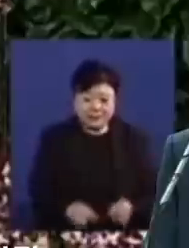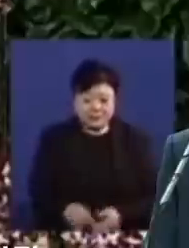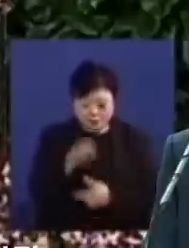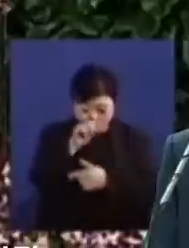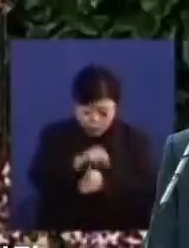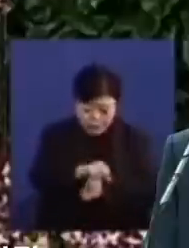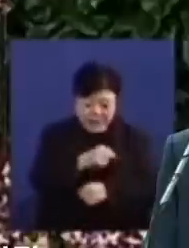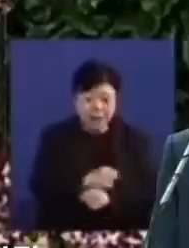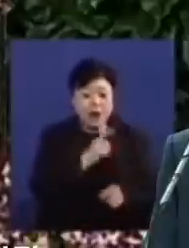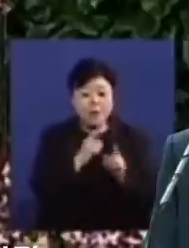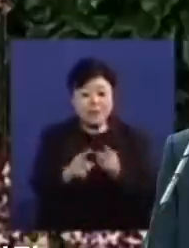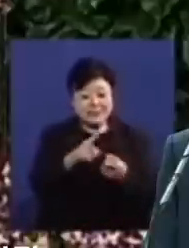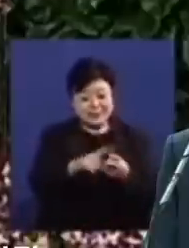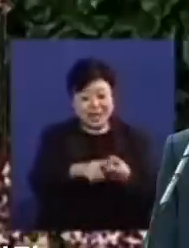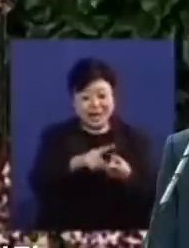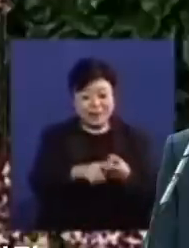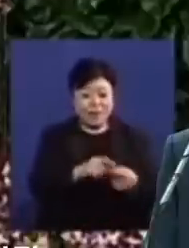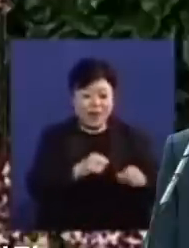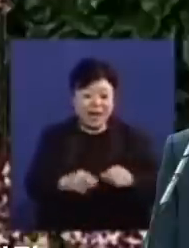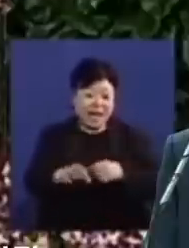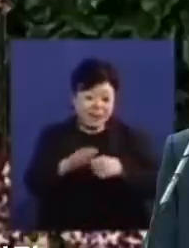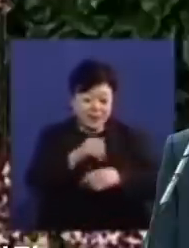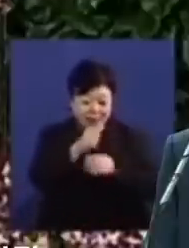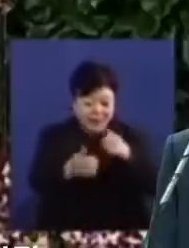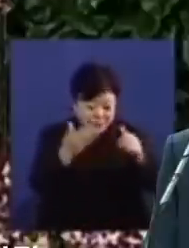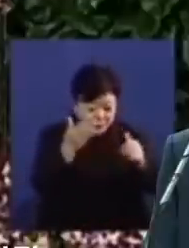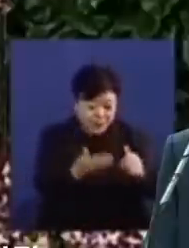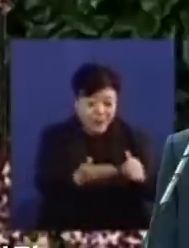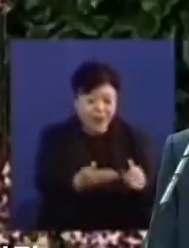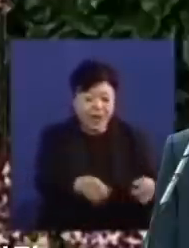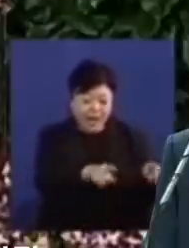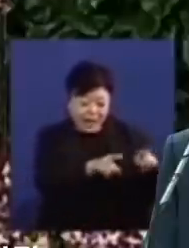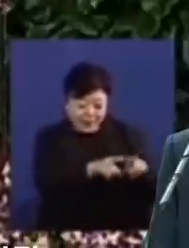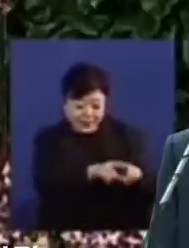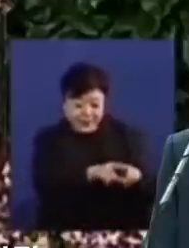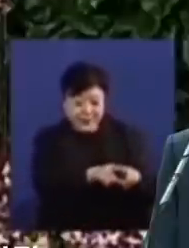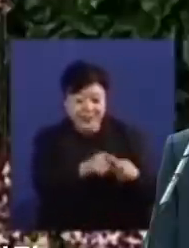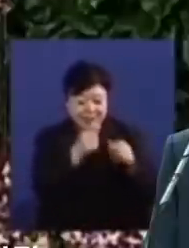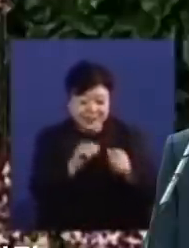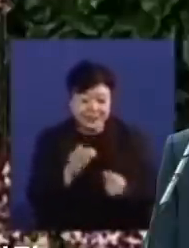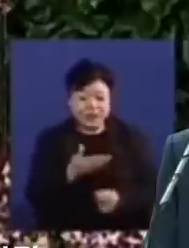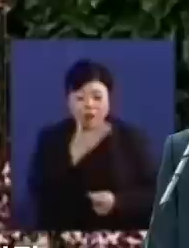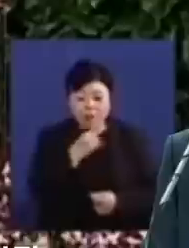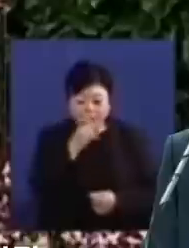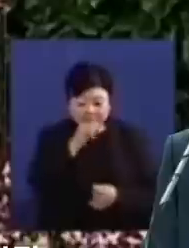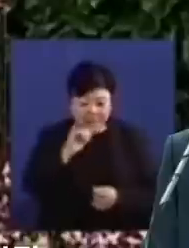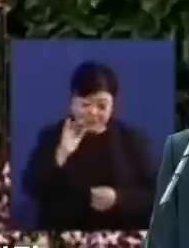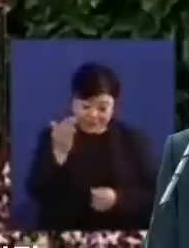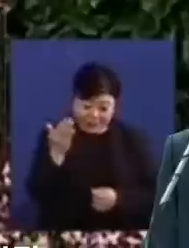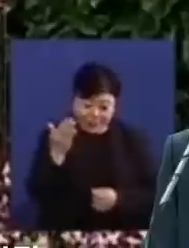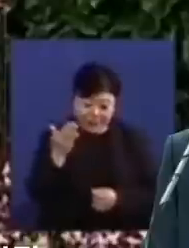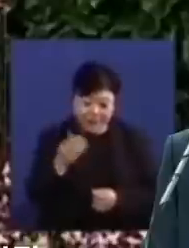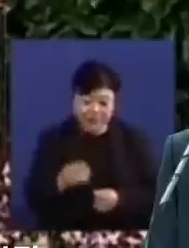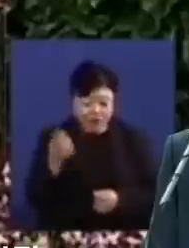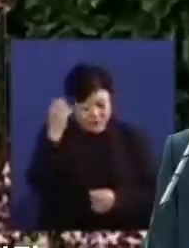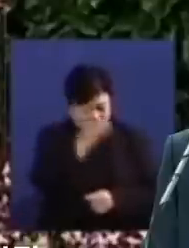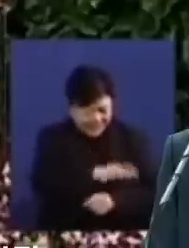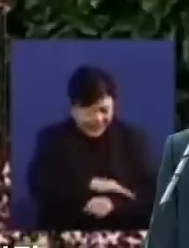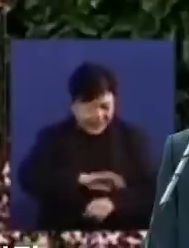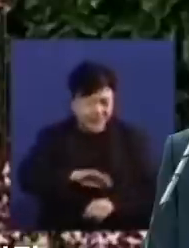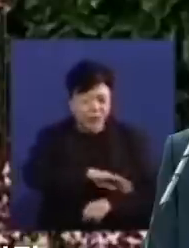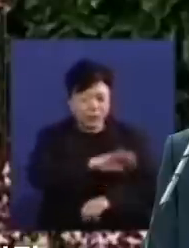묵상하며 그 말씀대로 행하면 하나님과 같이 살게 되고 복 있는 사람이 되어 영혼이